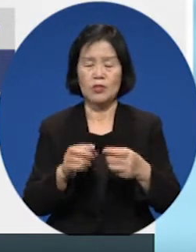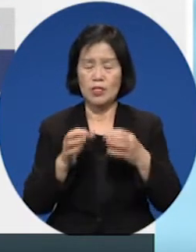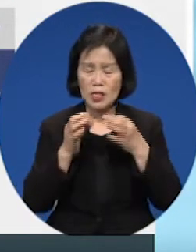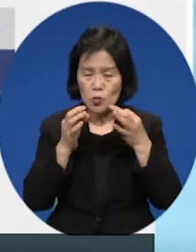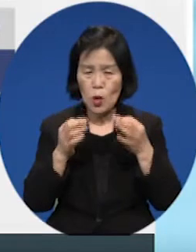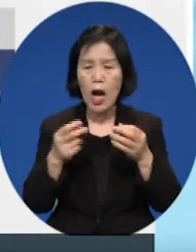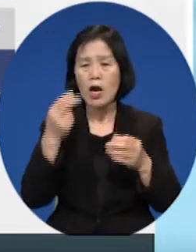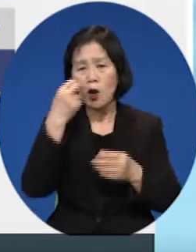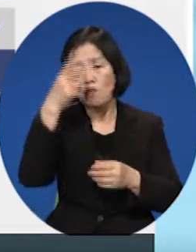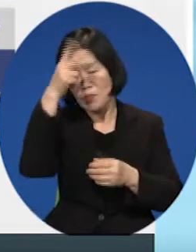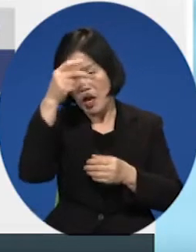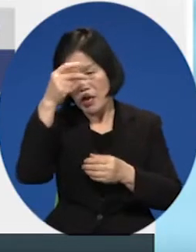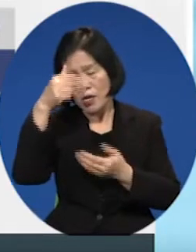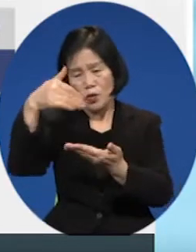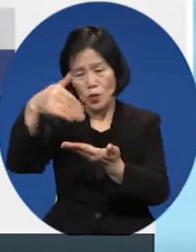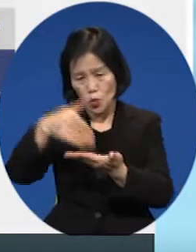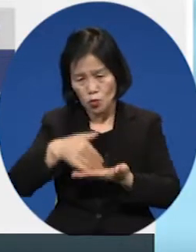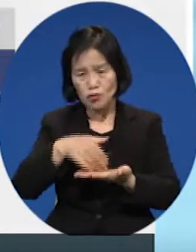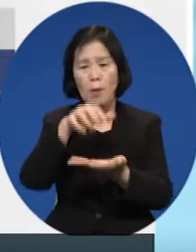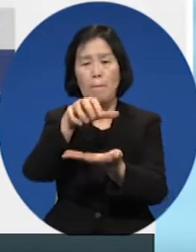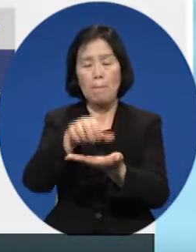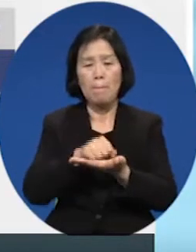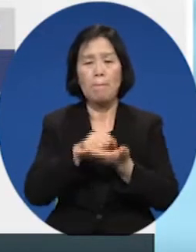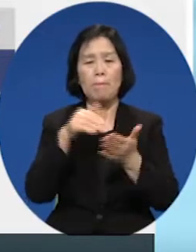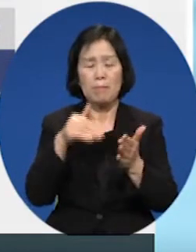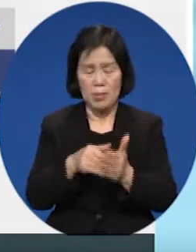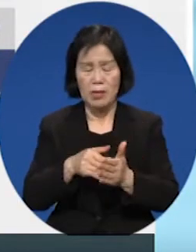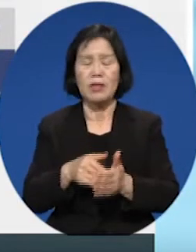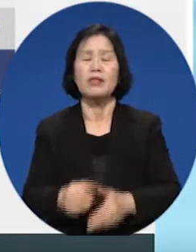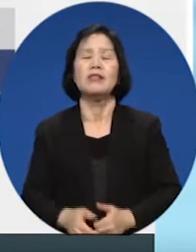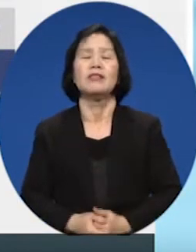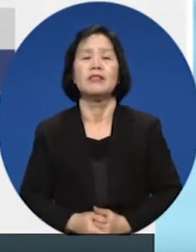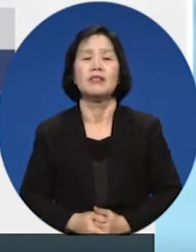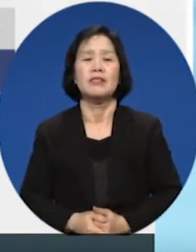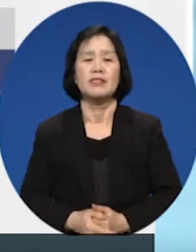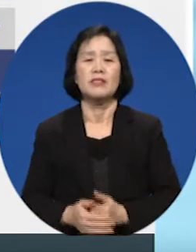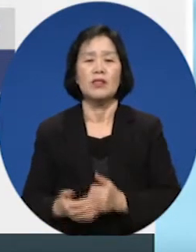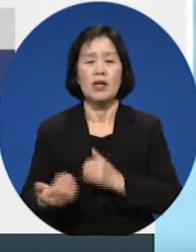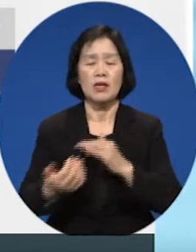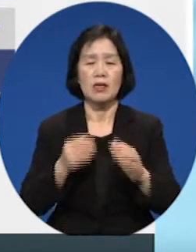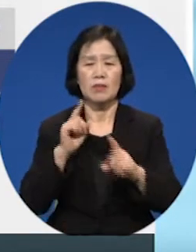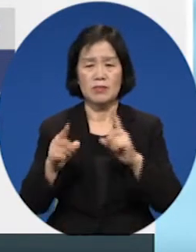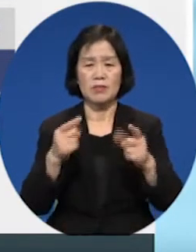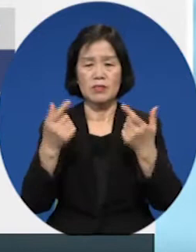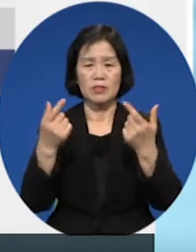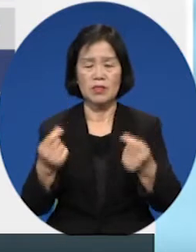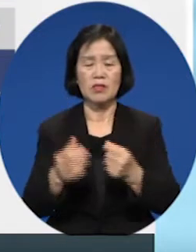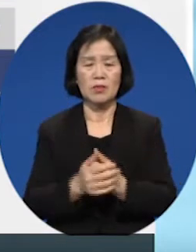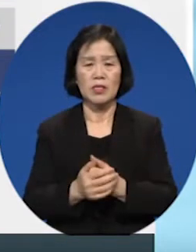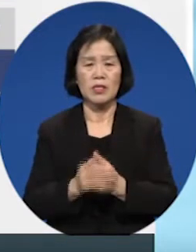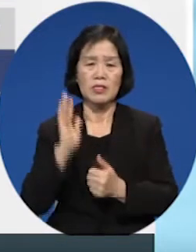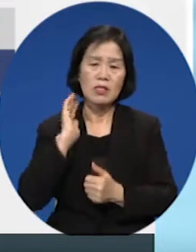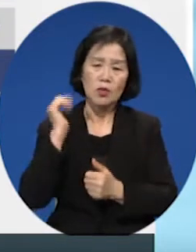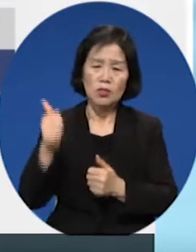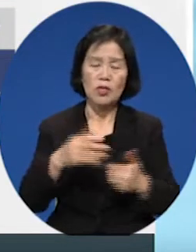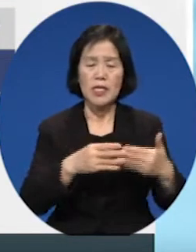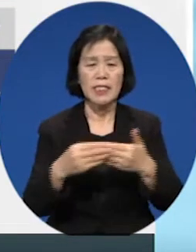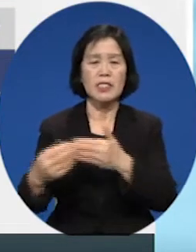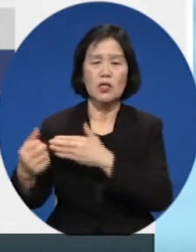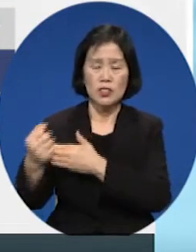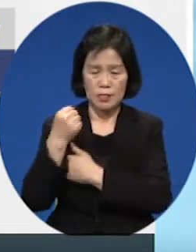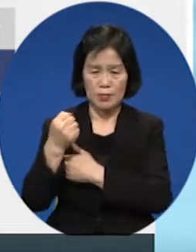검찰의 요구를 수용하는 모양새를 만들어 줘야 할 필요가 있었다 그리고 앞서 제가 말씀드렸던 것처럼 대통령의 리더십 또